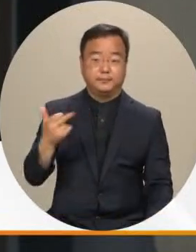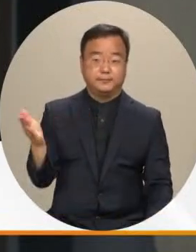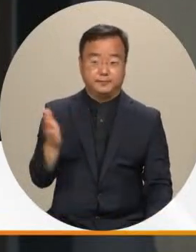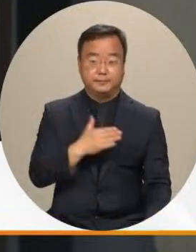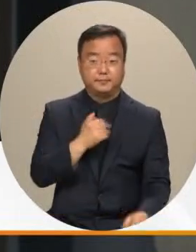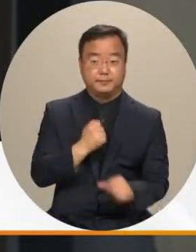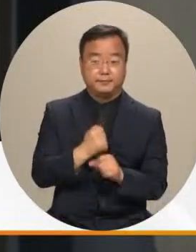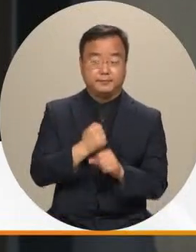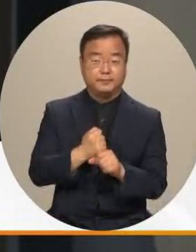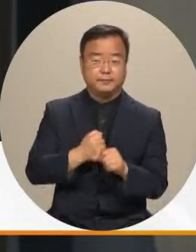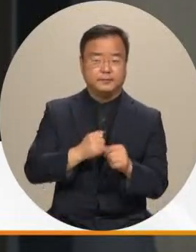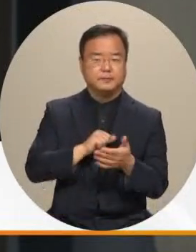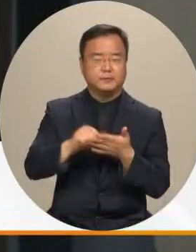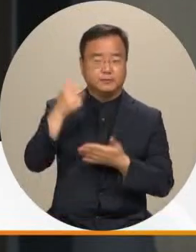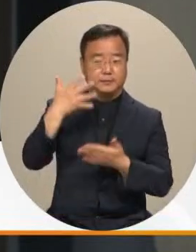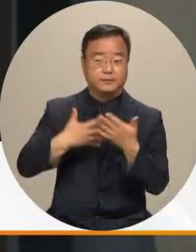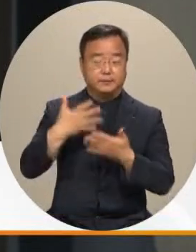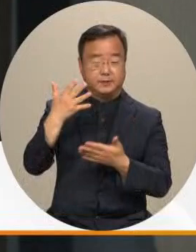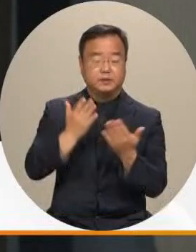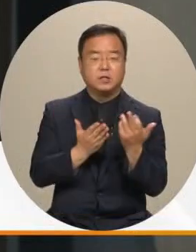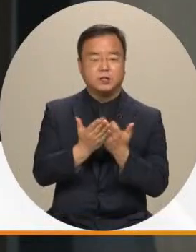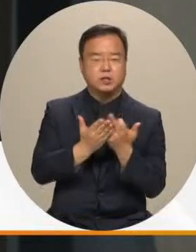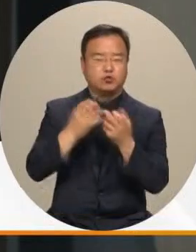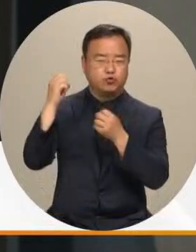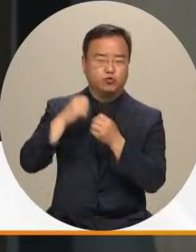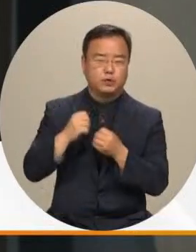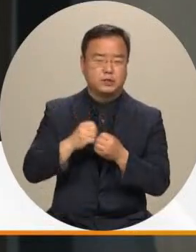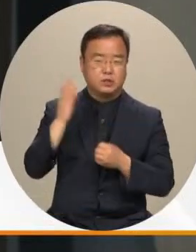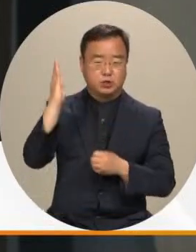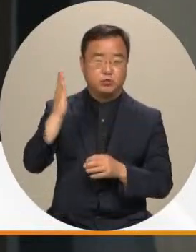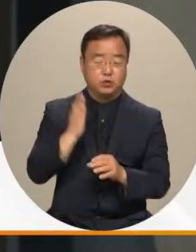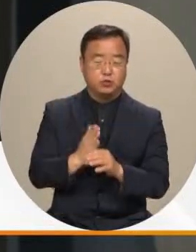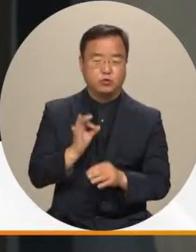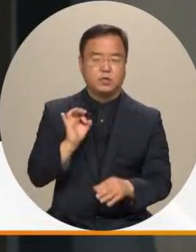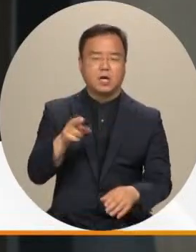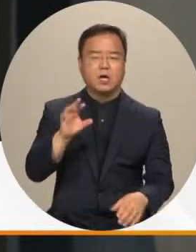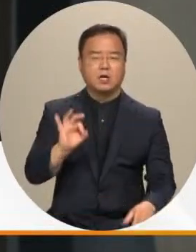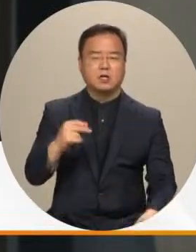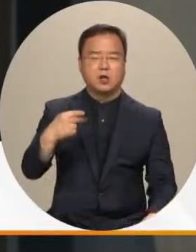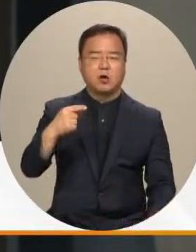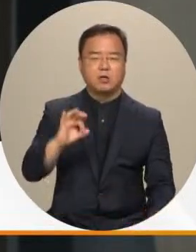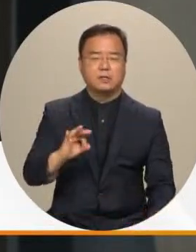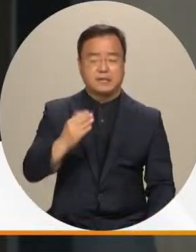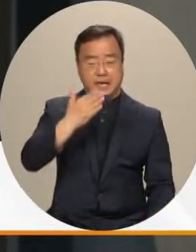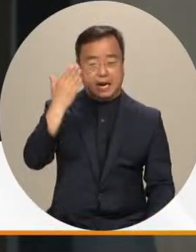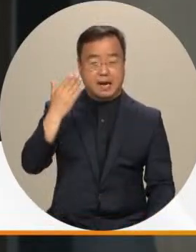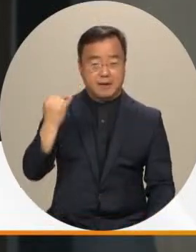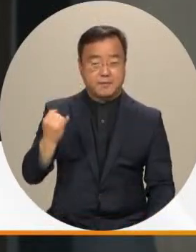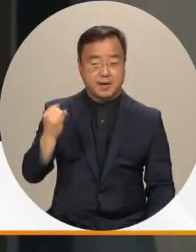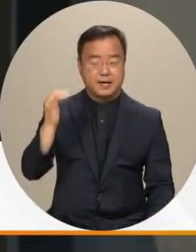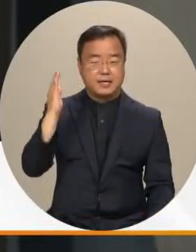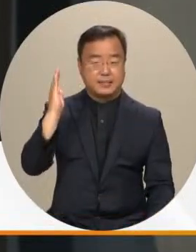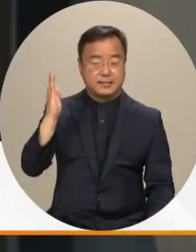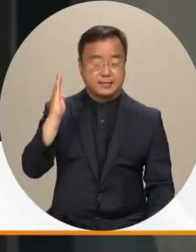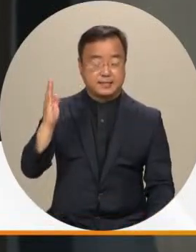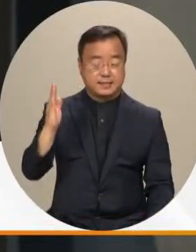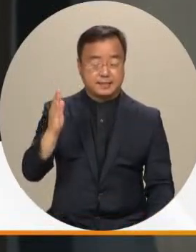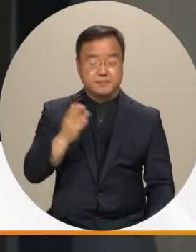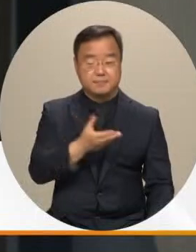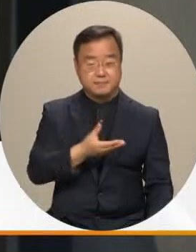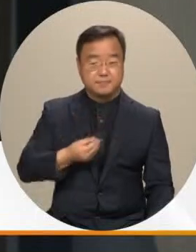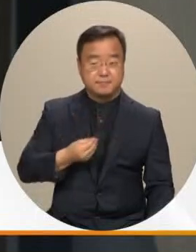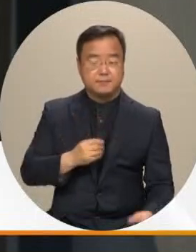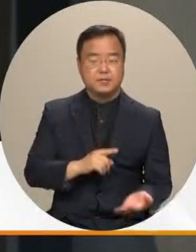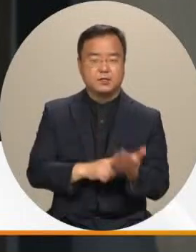제작한 작품으로서 제주 신하중 영등할망 신화를 기반 나왔구요 그 다음에 거기에